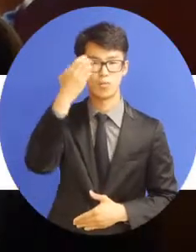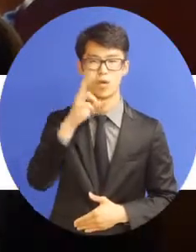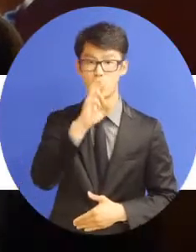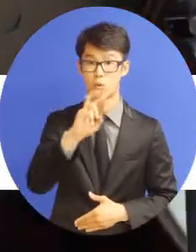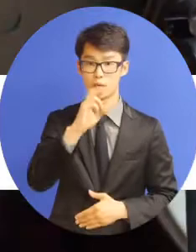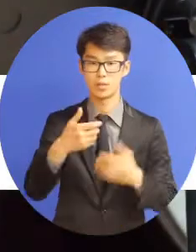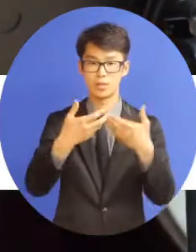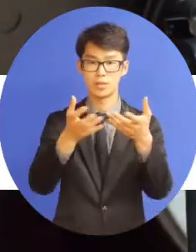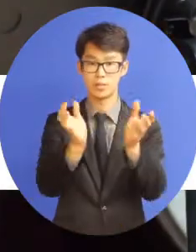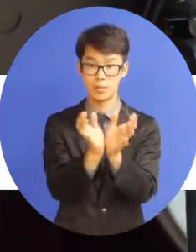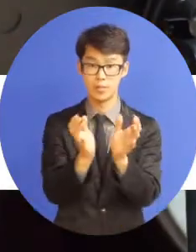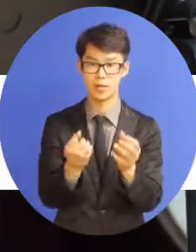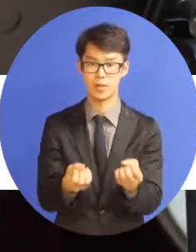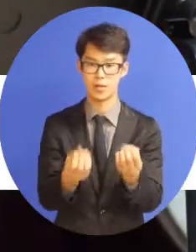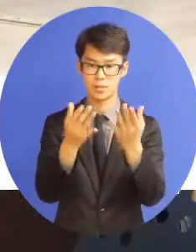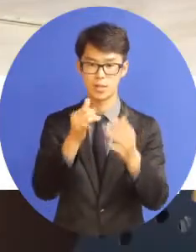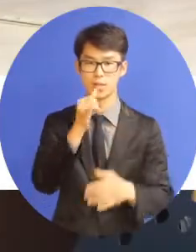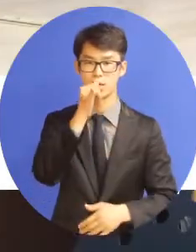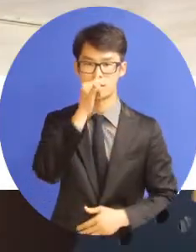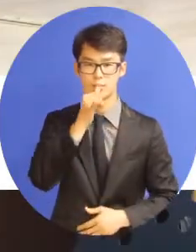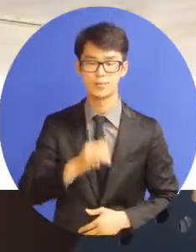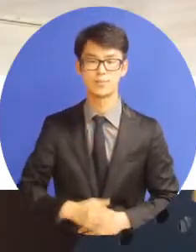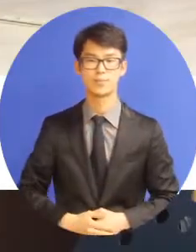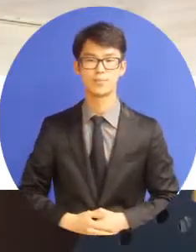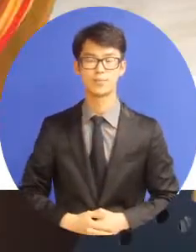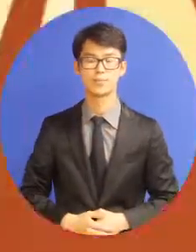오케스트라 공주단원들의 음악회가 열렸습니다.